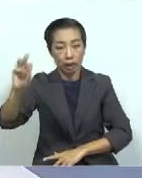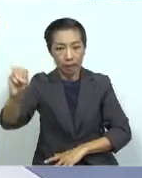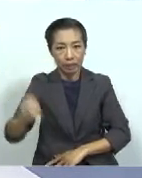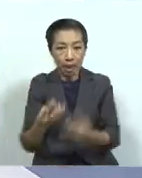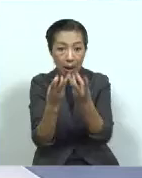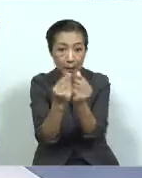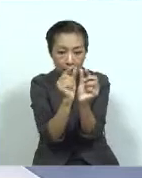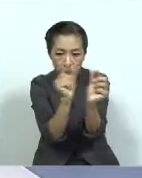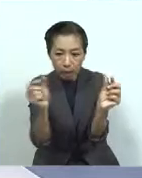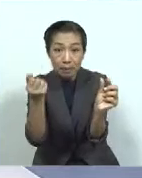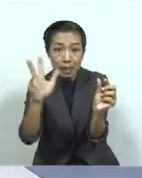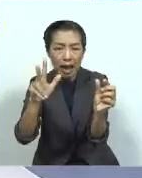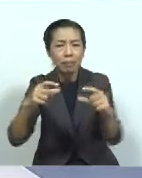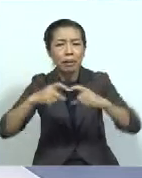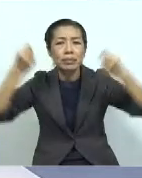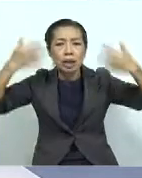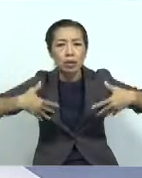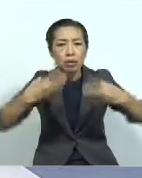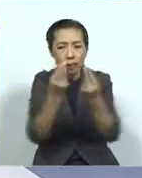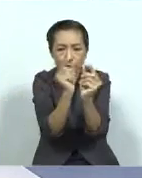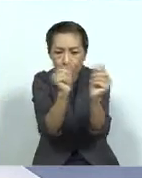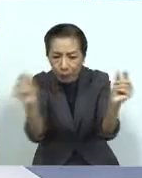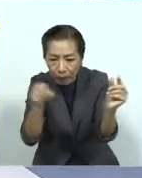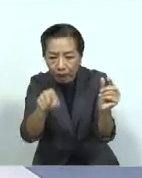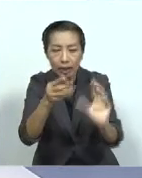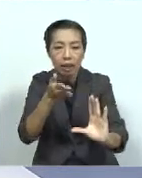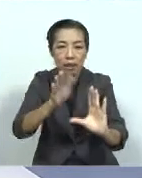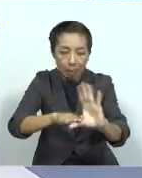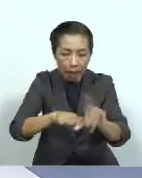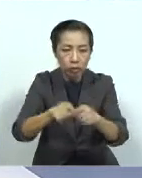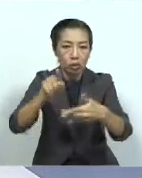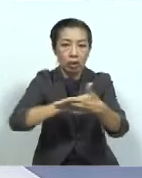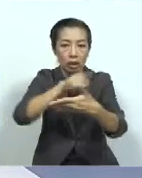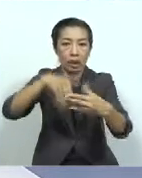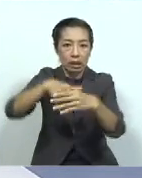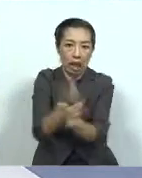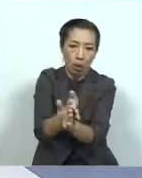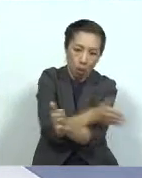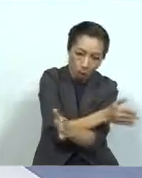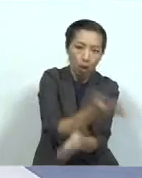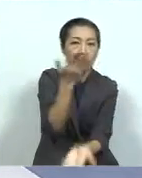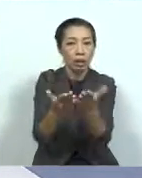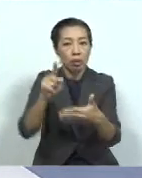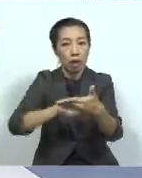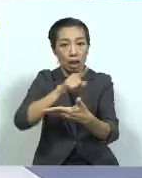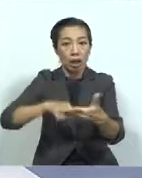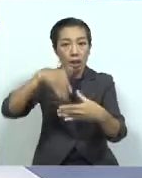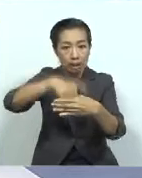ำตัวประชาชน13หลักเท่านั้นก็จะสามารถลงทะเบียนได้ส่วนใครที่ติดภารกิจอาจจะต้องมีหนังสือยืน